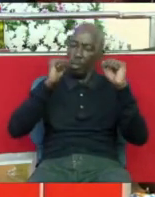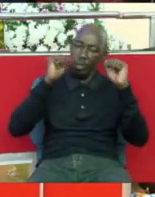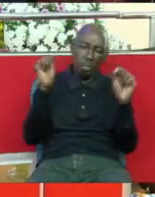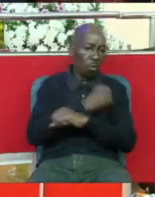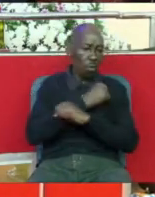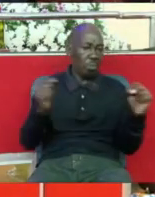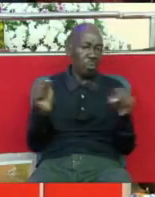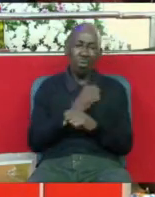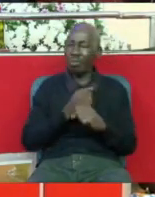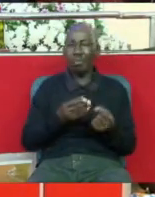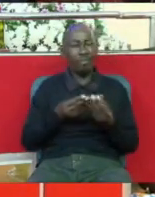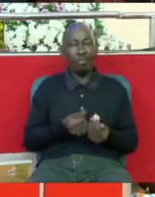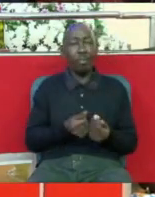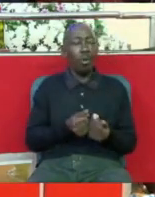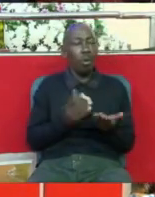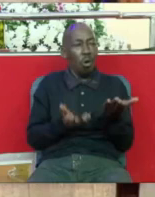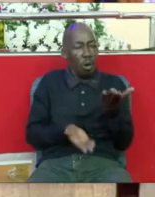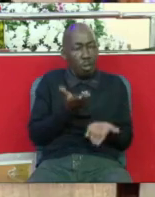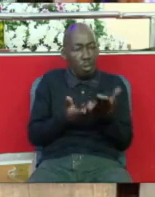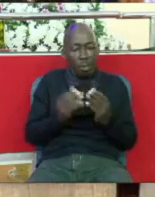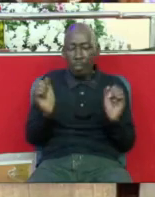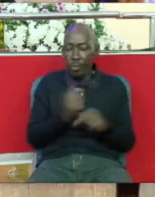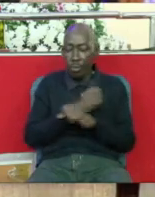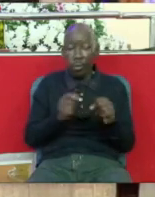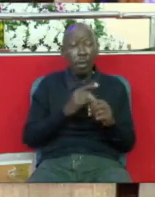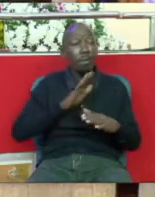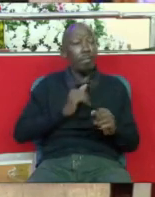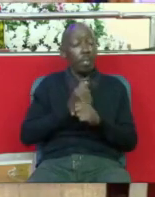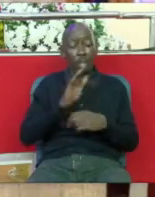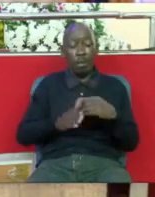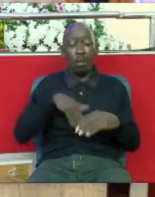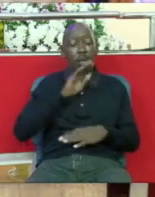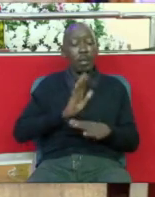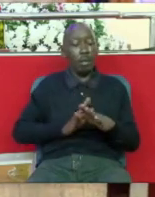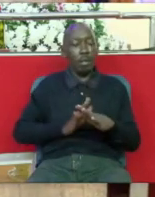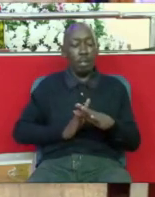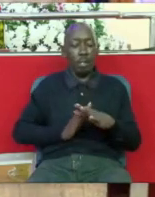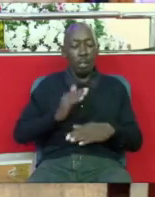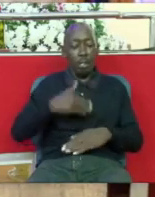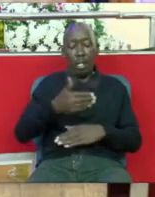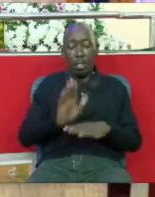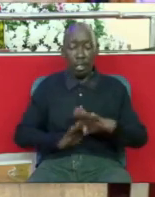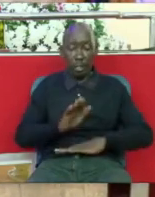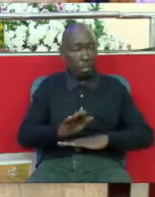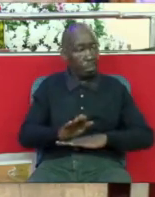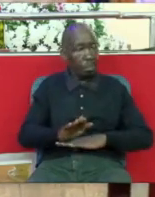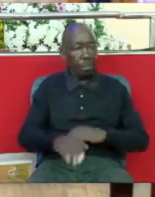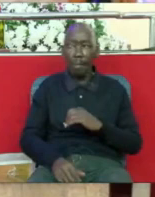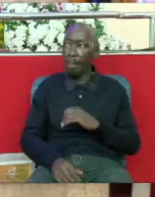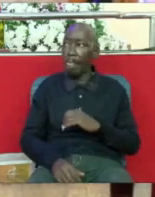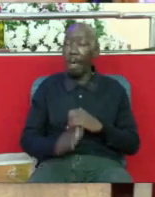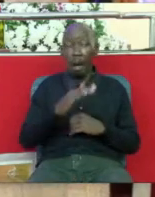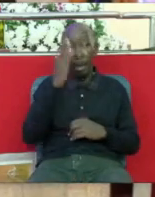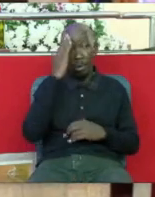ni gumu haliwezekani. Almost impossible for you to make the next step. Linaonekana kwamba haiwezekani ukachukua hatua nyingine. I know